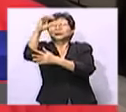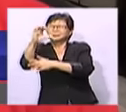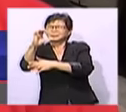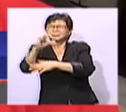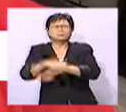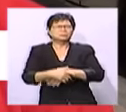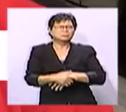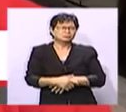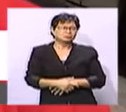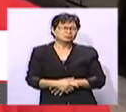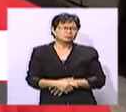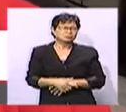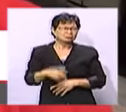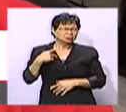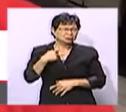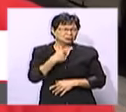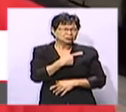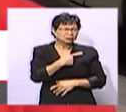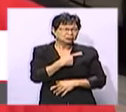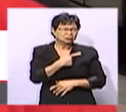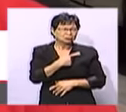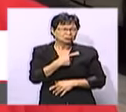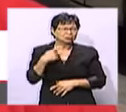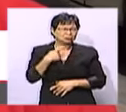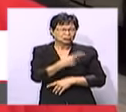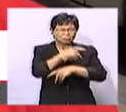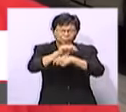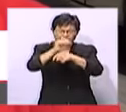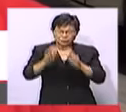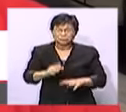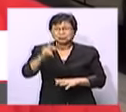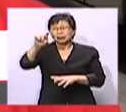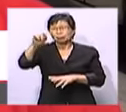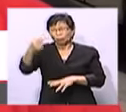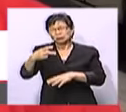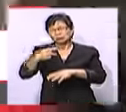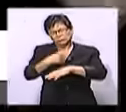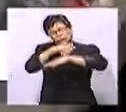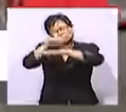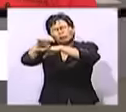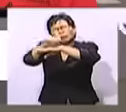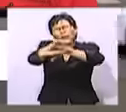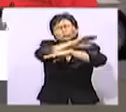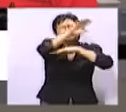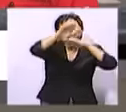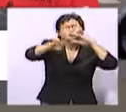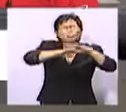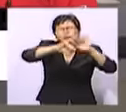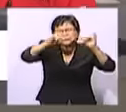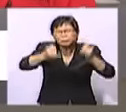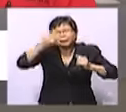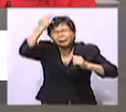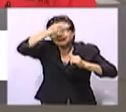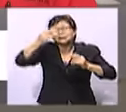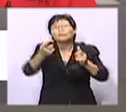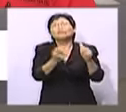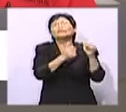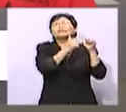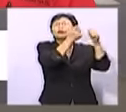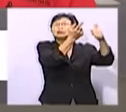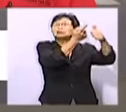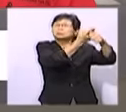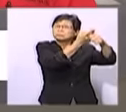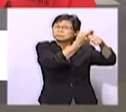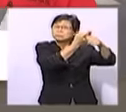Celsius. Dan kita selaku petugas di Tabung Haji, kita menasihati kepada semua jemaah haji. Pertamanya,